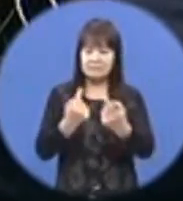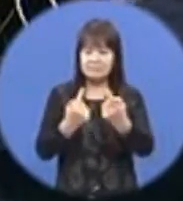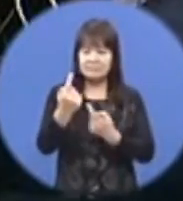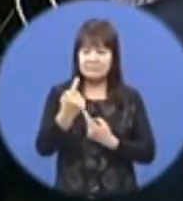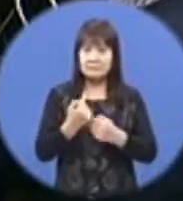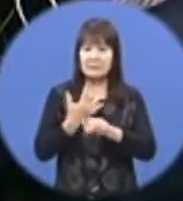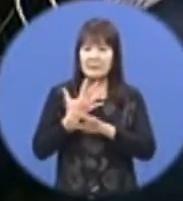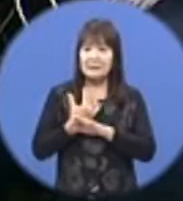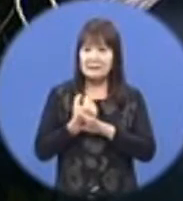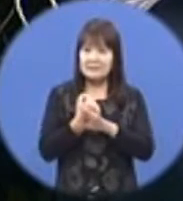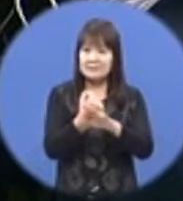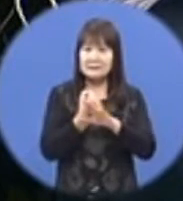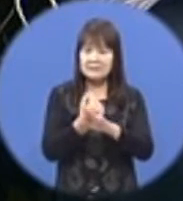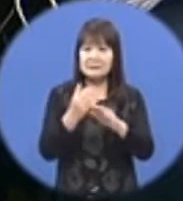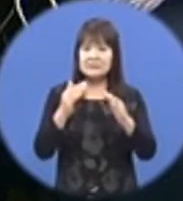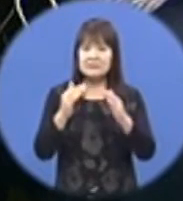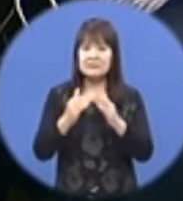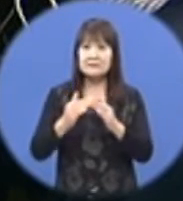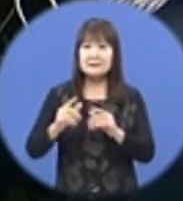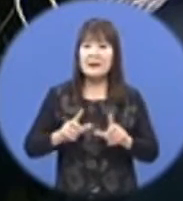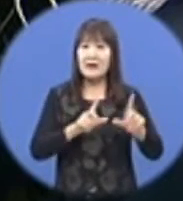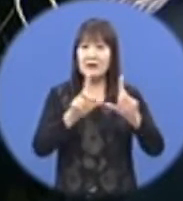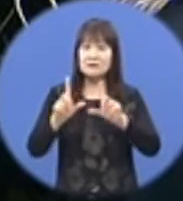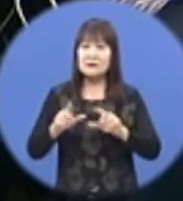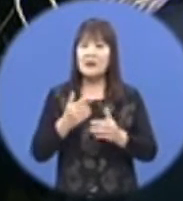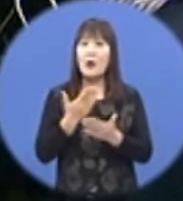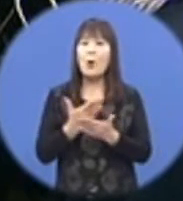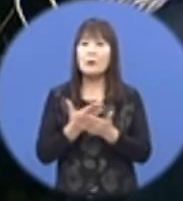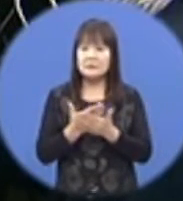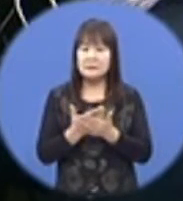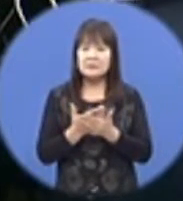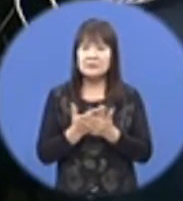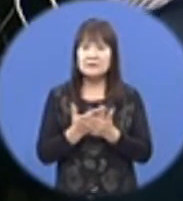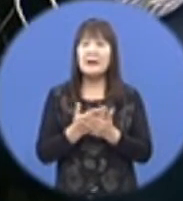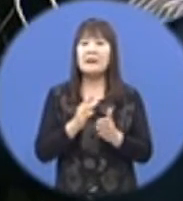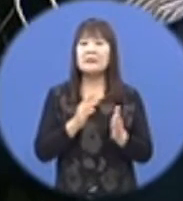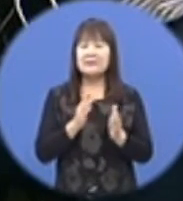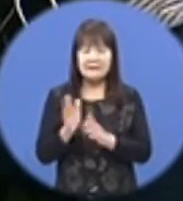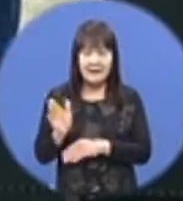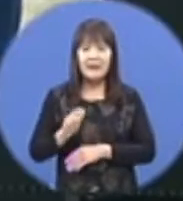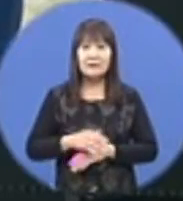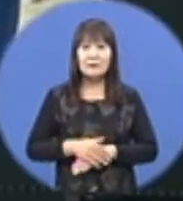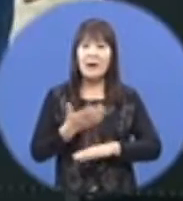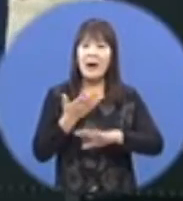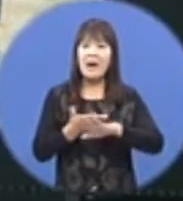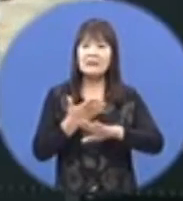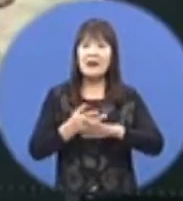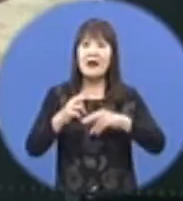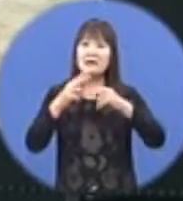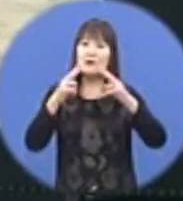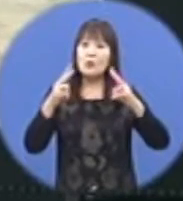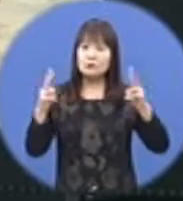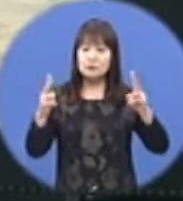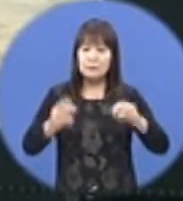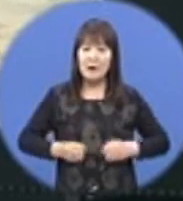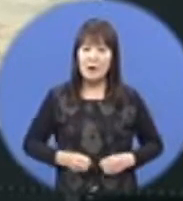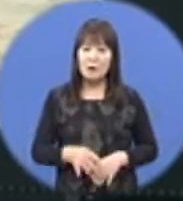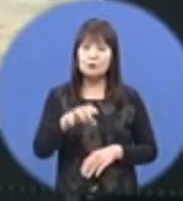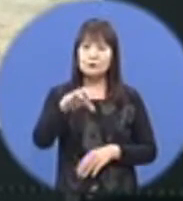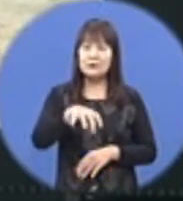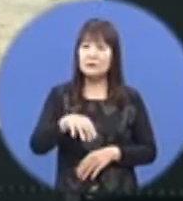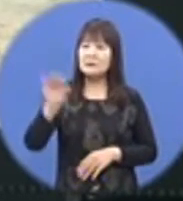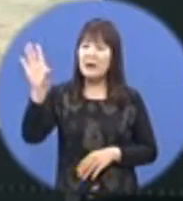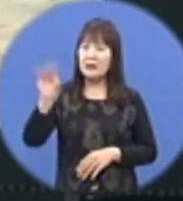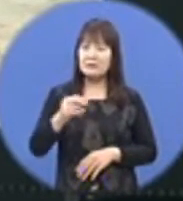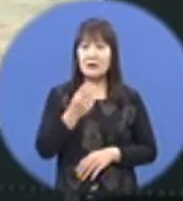う思いがあるというのを聞いて、まあ、あったかい曲を書きたいなっていう、そのふるさとに帰ってきて本当にホッと